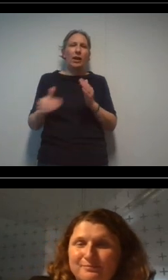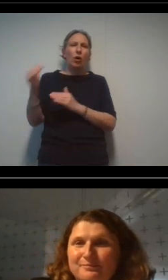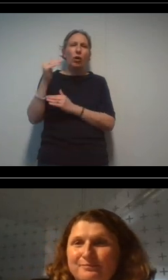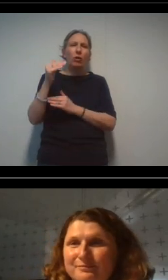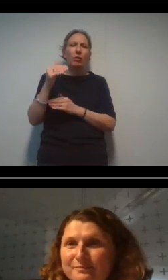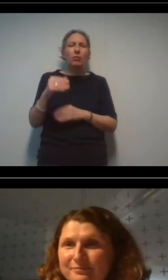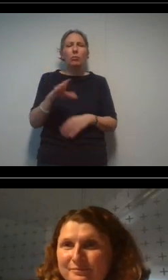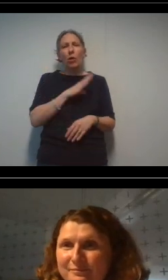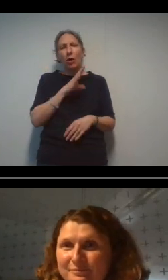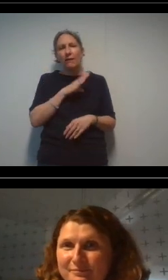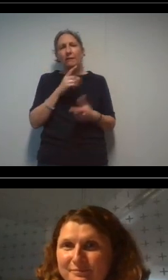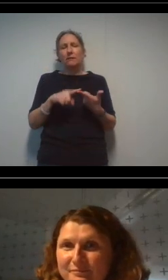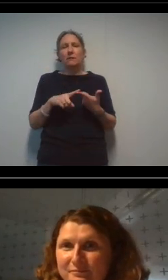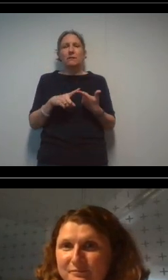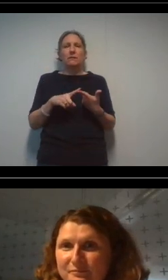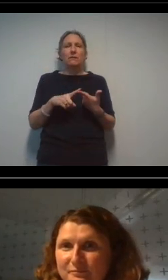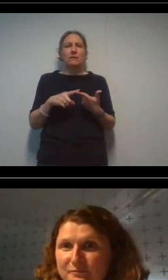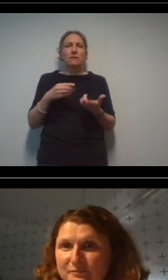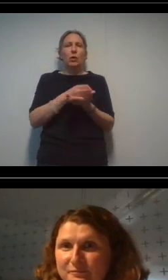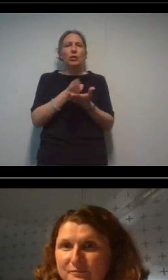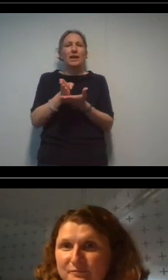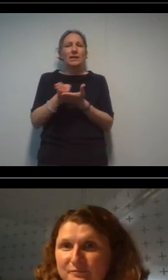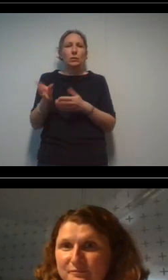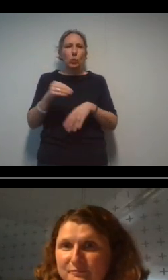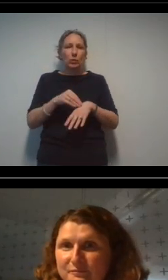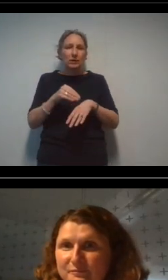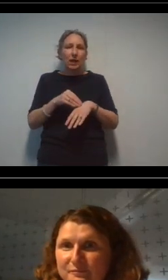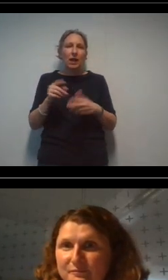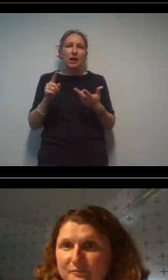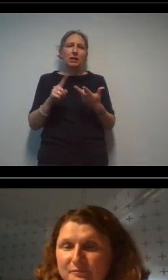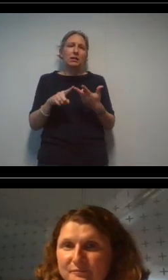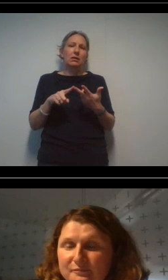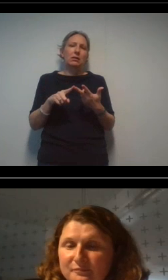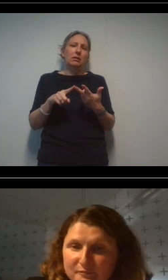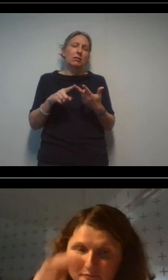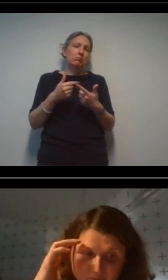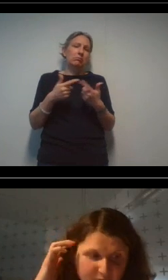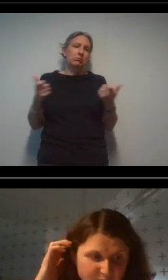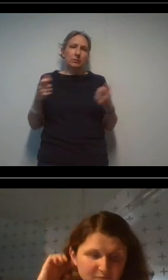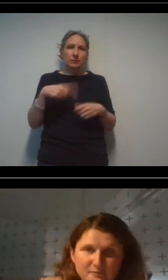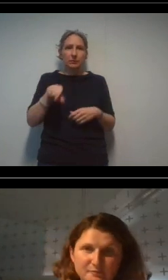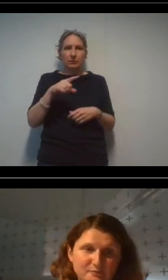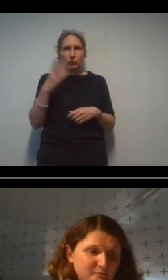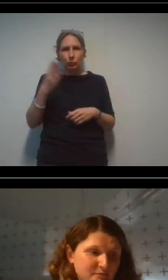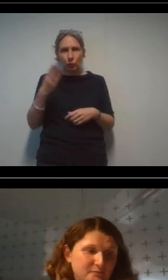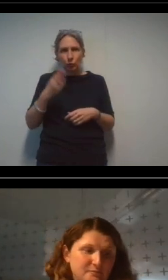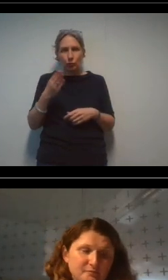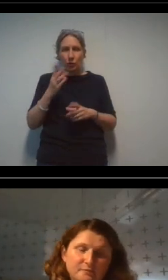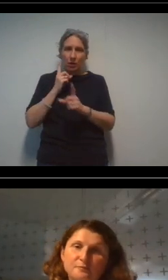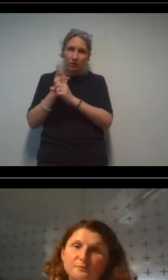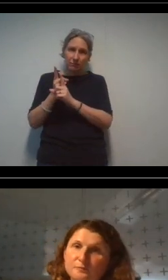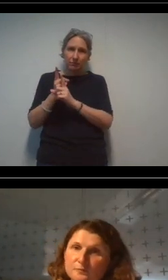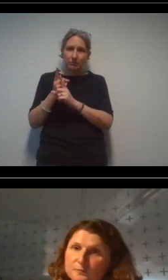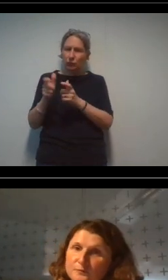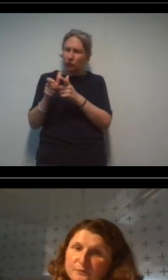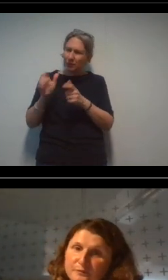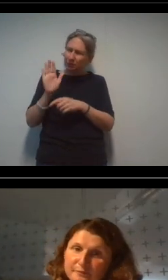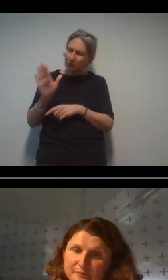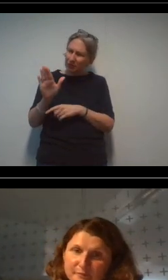d'orientation, pour tous ceux qui jouent un rôle dans l'orientation des jeunes et qui ont besoin aussi d'aller à votre rencontre, ont besoin d'intégrer vos